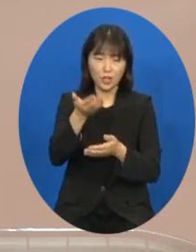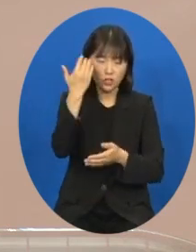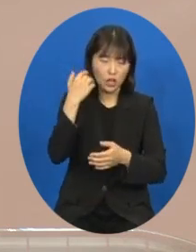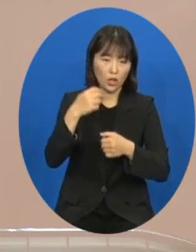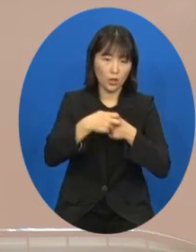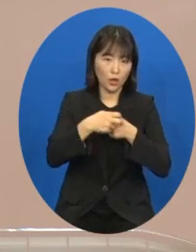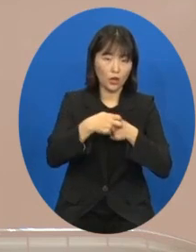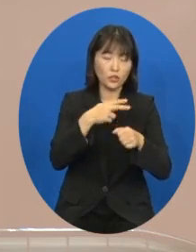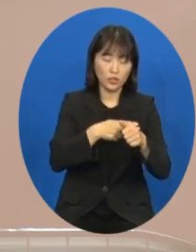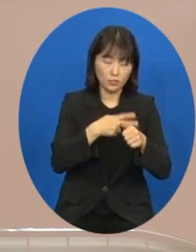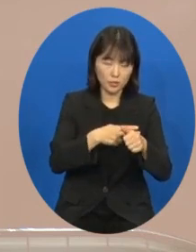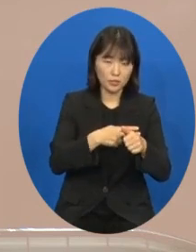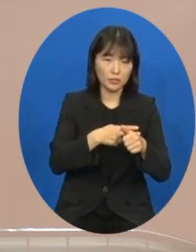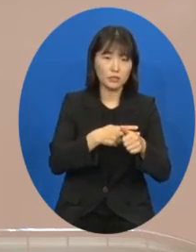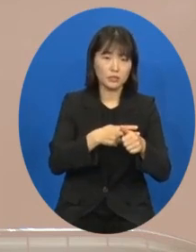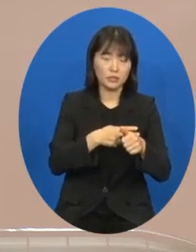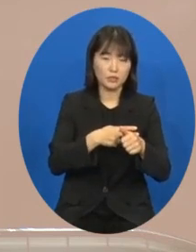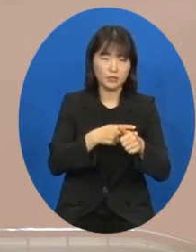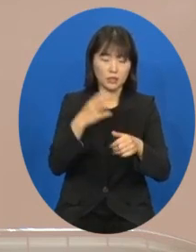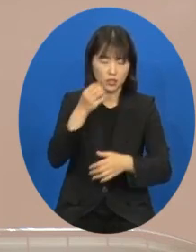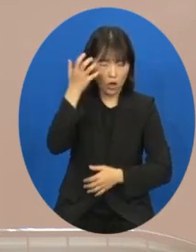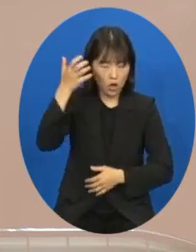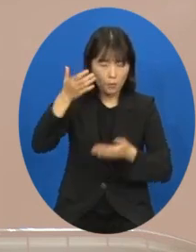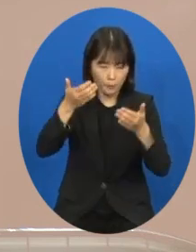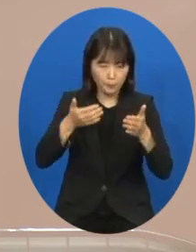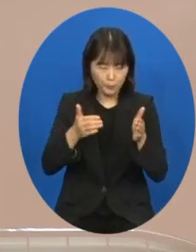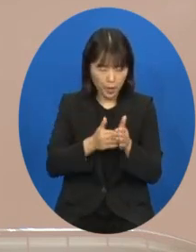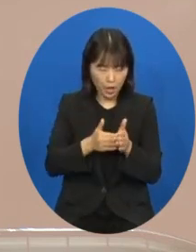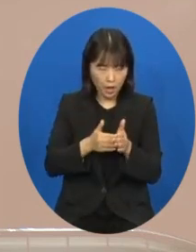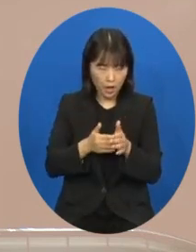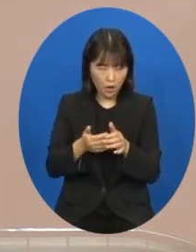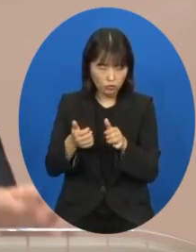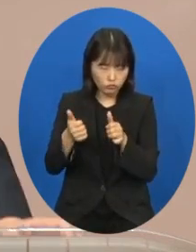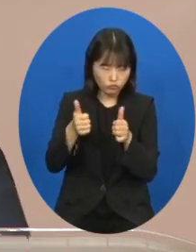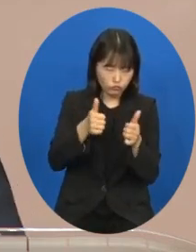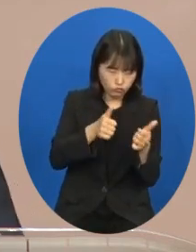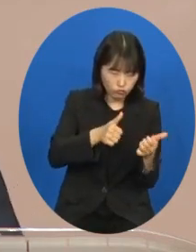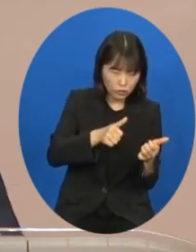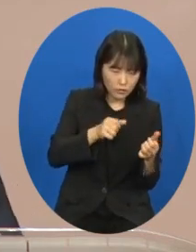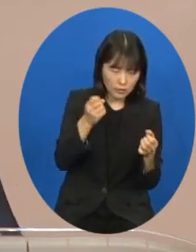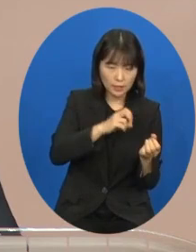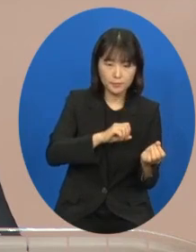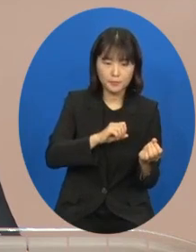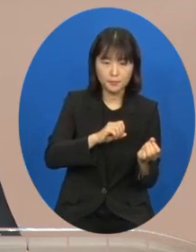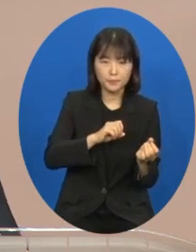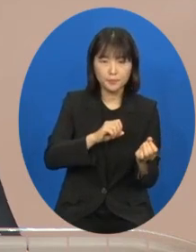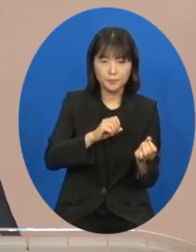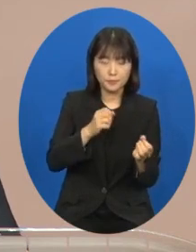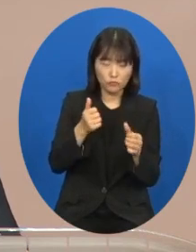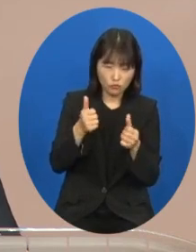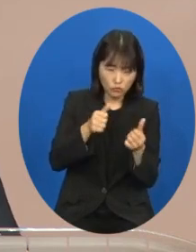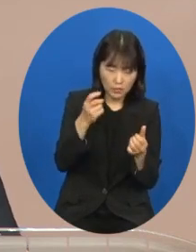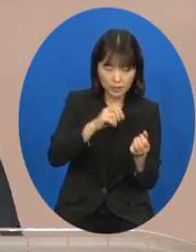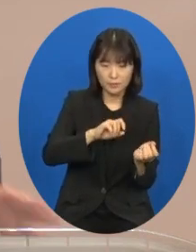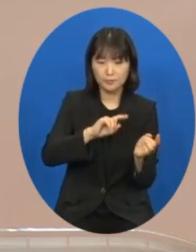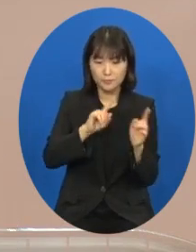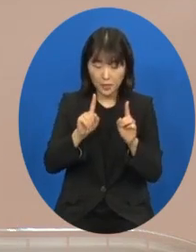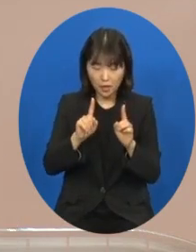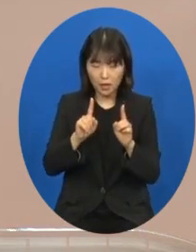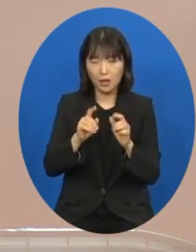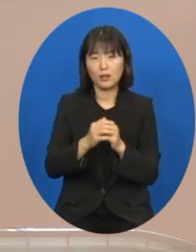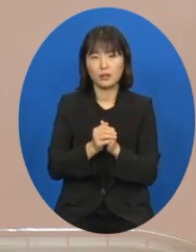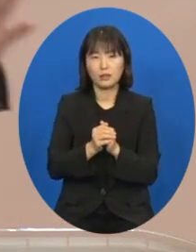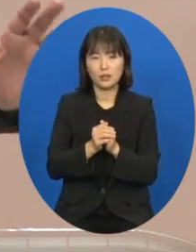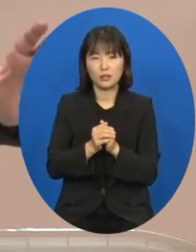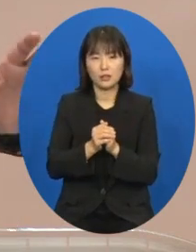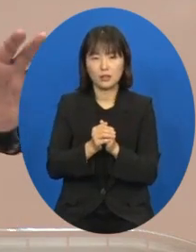받고 죽을 고비에서 하나님의 치유를 경험하고 그리고는 사람이 완전히 바뀌었죠. 가진